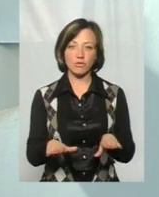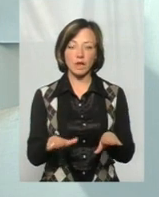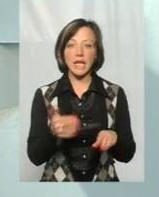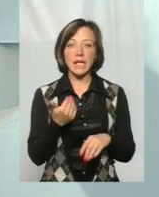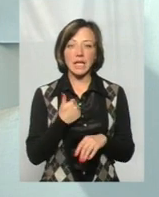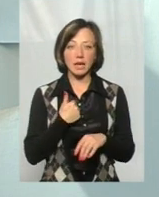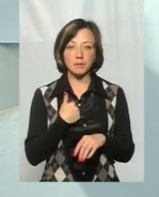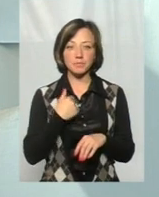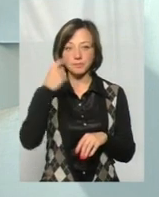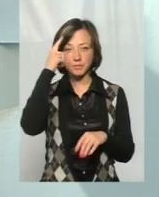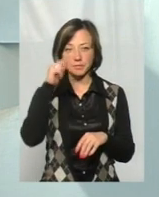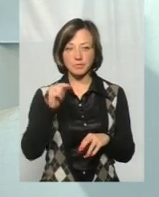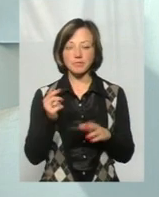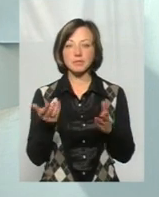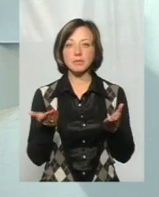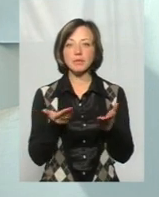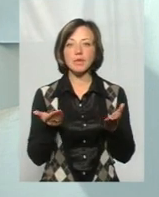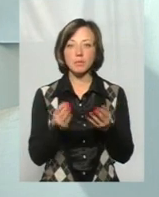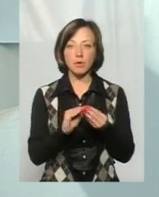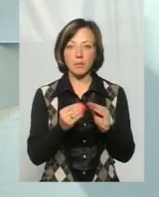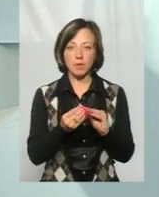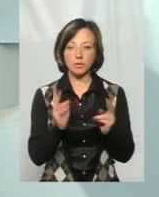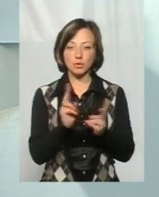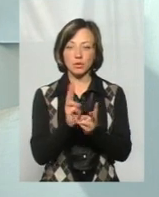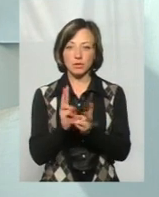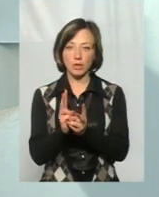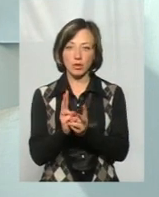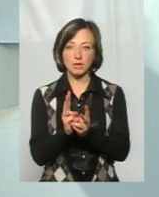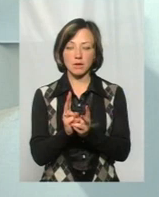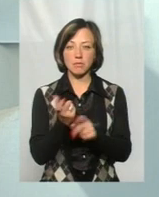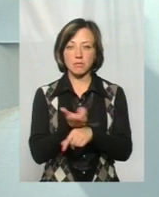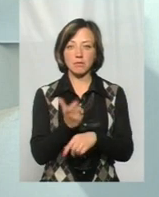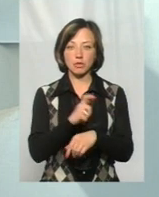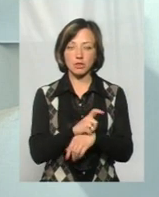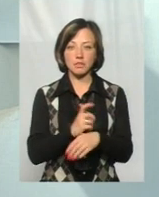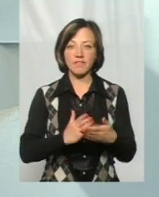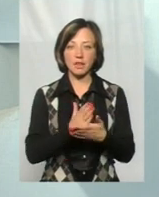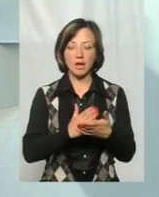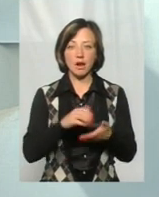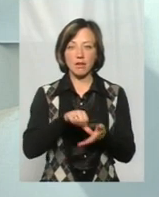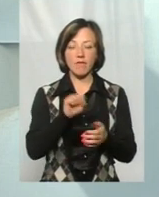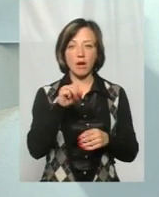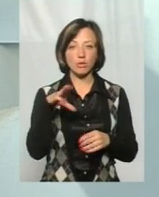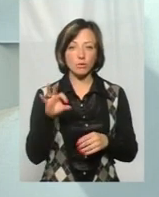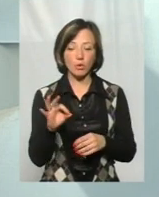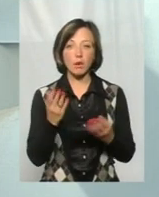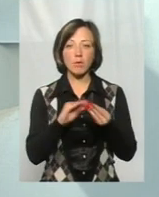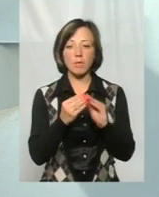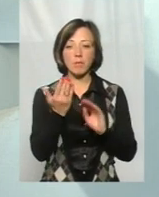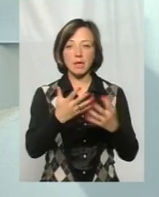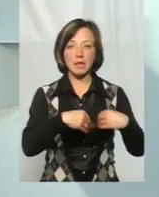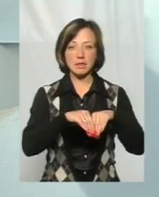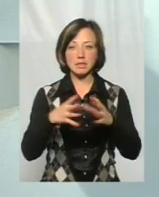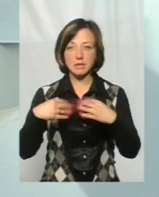Я знаю, з якими проблемами станом на сьогодні стикається більшість ветеранів, з якими проблемами зустикаються їхні